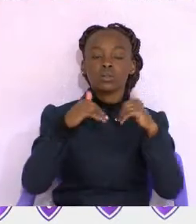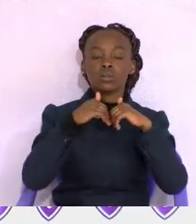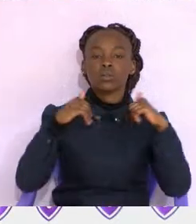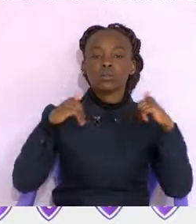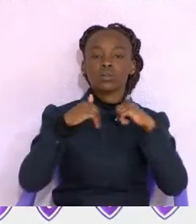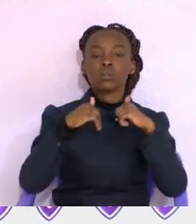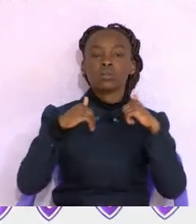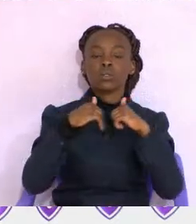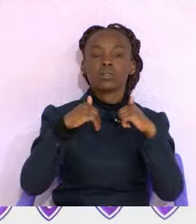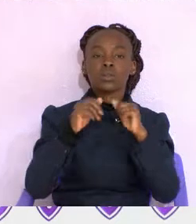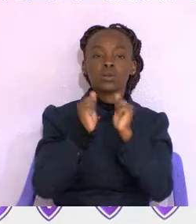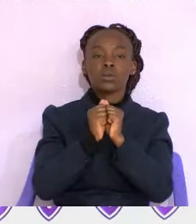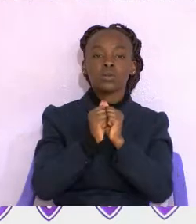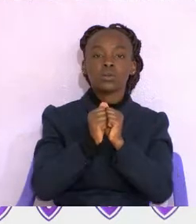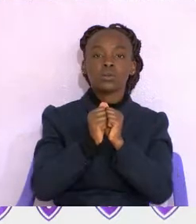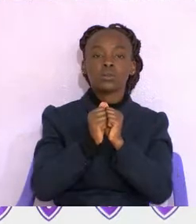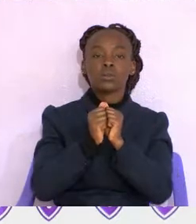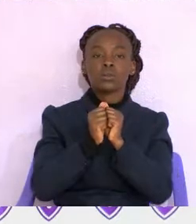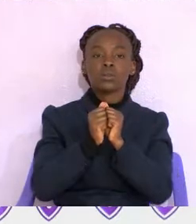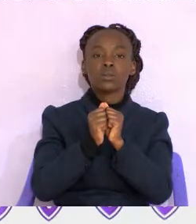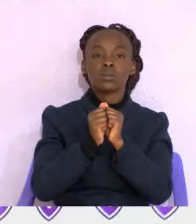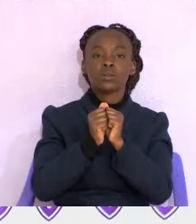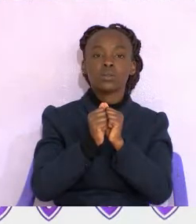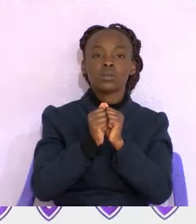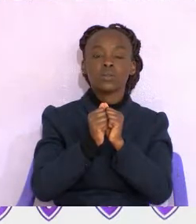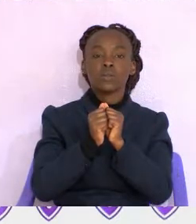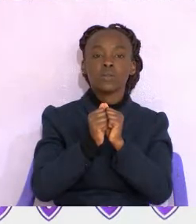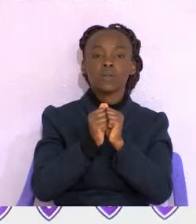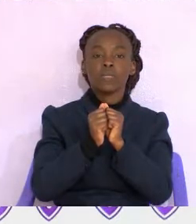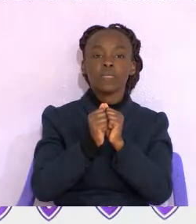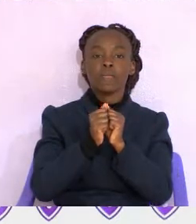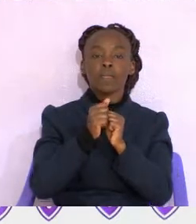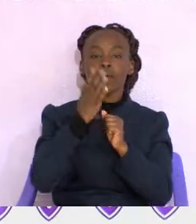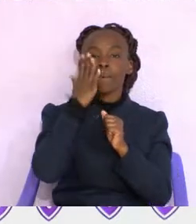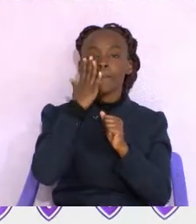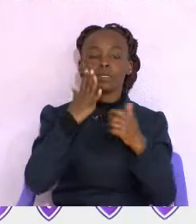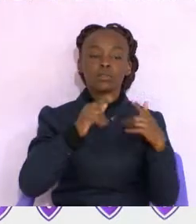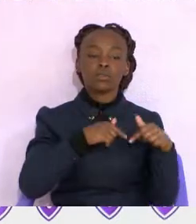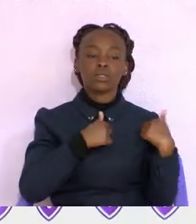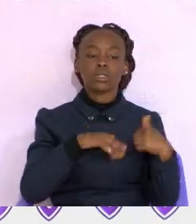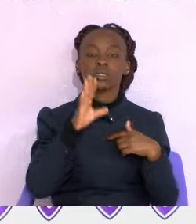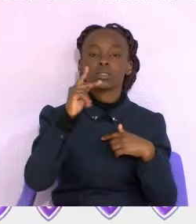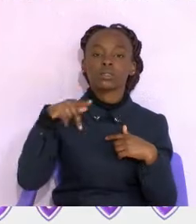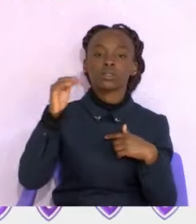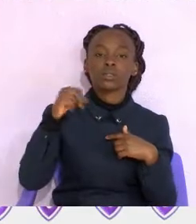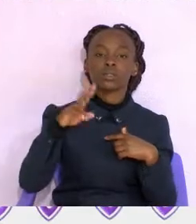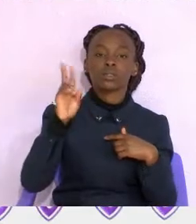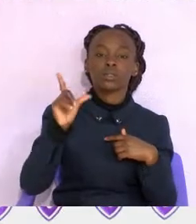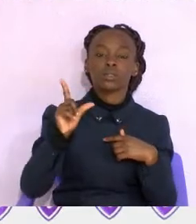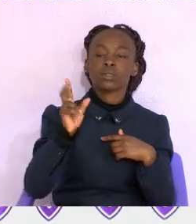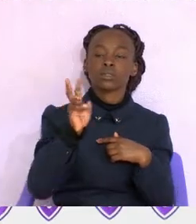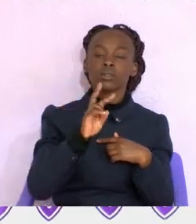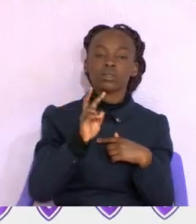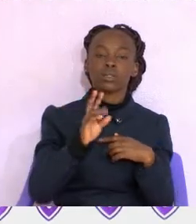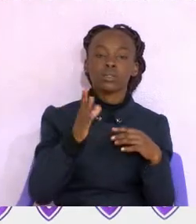wanakuwa na roho ya kufadhaika. Watu wa Mungu hao waliofunga chakula, Paulo sasa alikuwa anabaki anawaangalia. Lakini ninashangaa